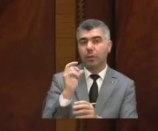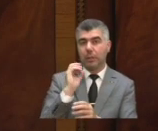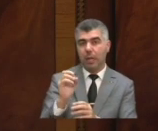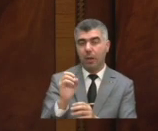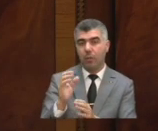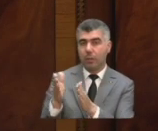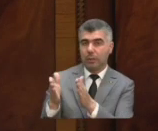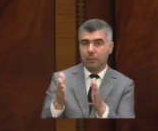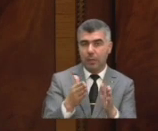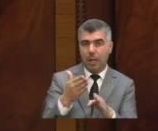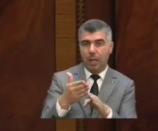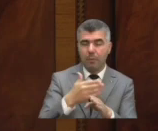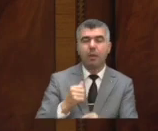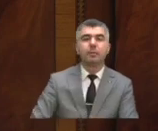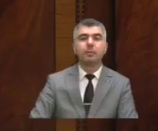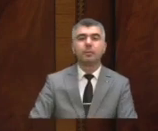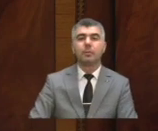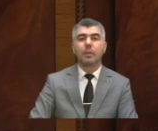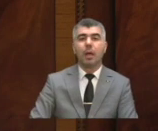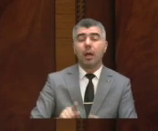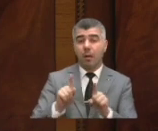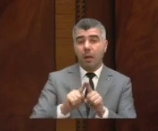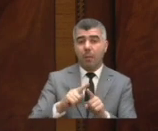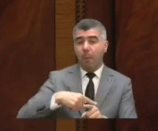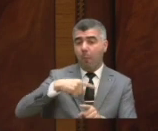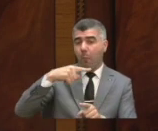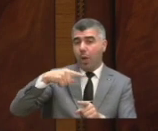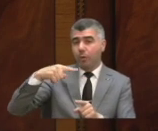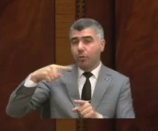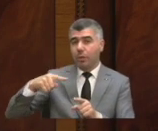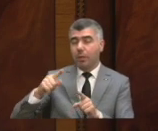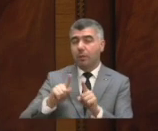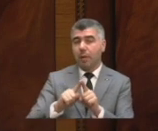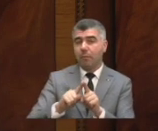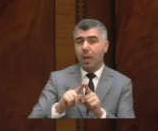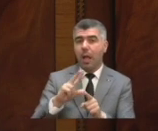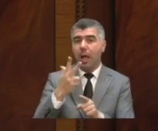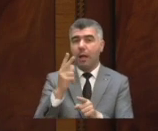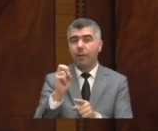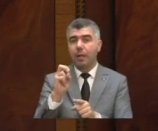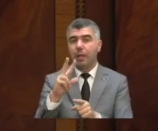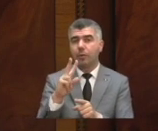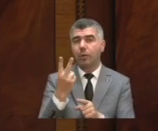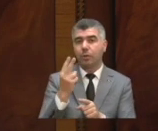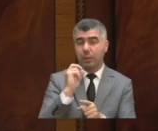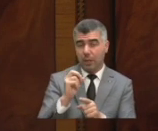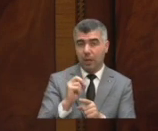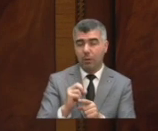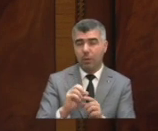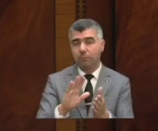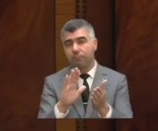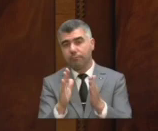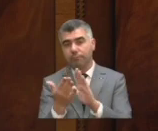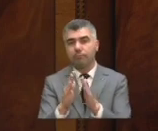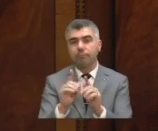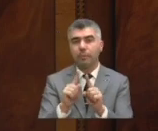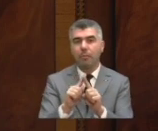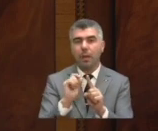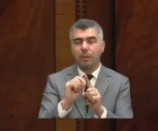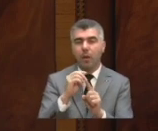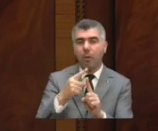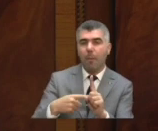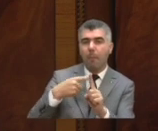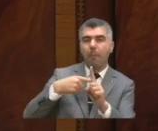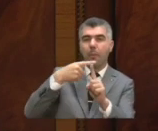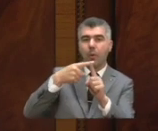2022 وتشير المؤشرات القطاعيه خلال سنه 2023 الى تحسن ديناميه الاقتصاد